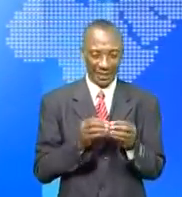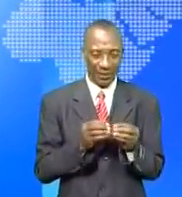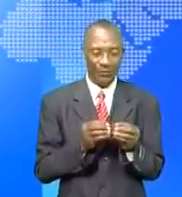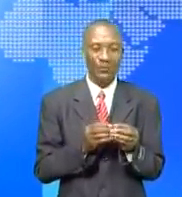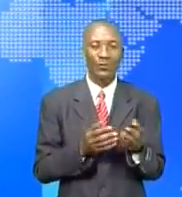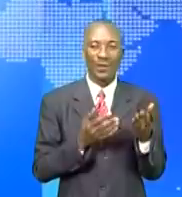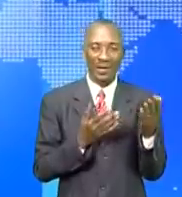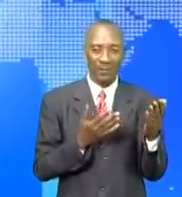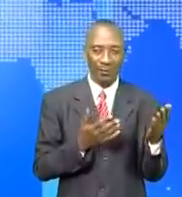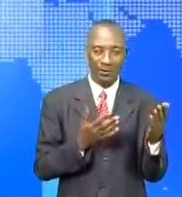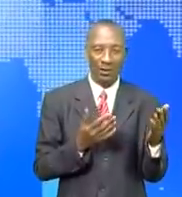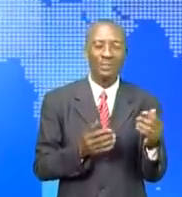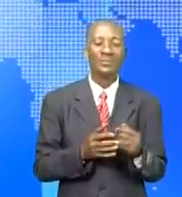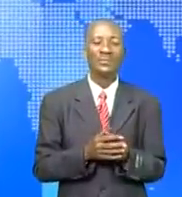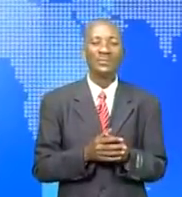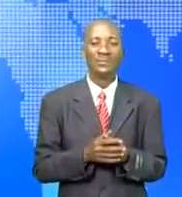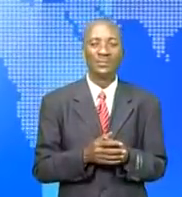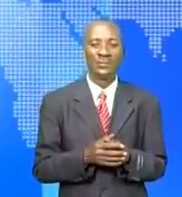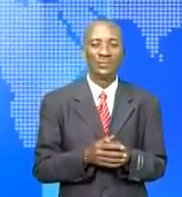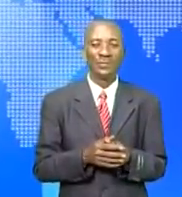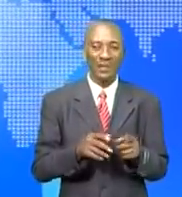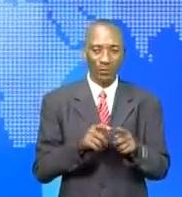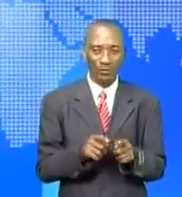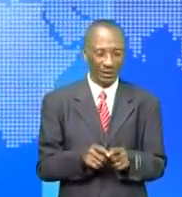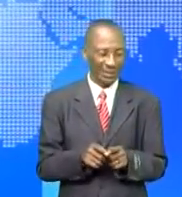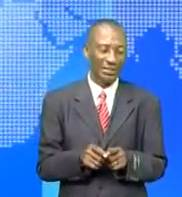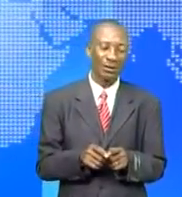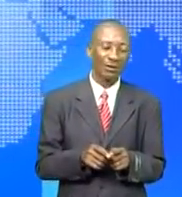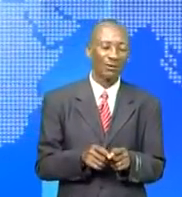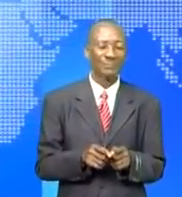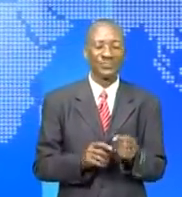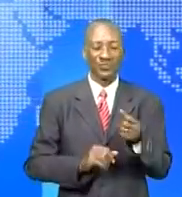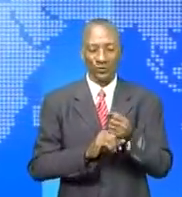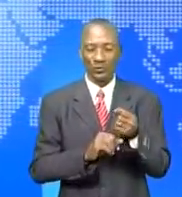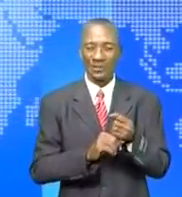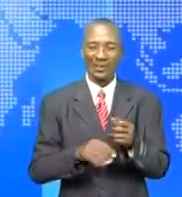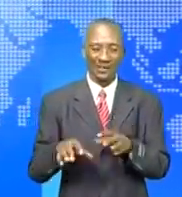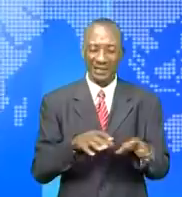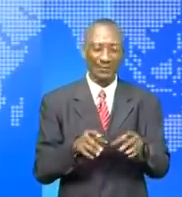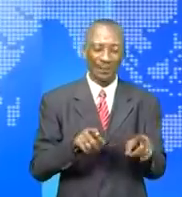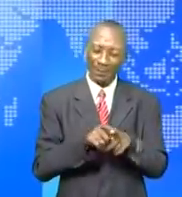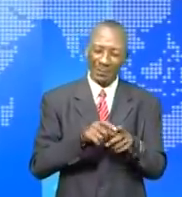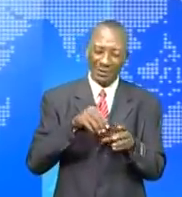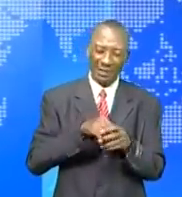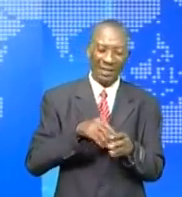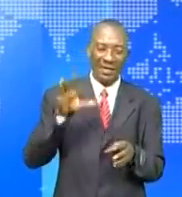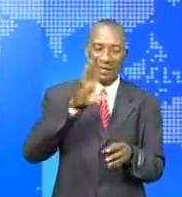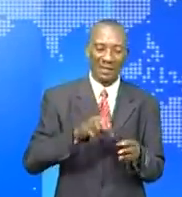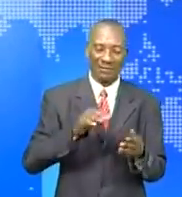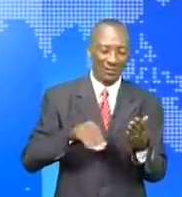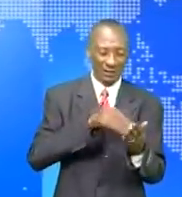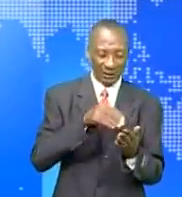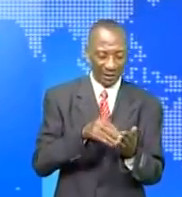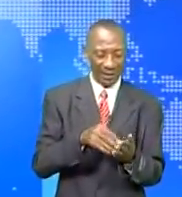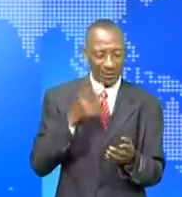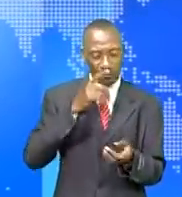à la gouvernance des infrastructures régionales et nationales en Afrique centrale. L'objectif est de contribuer à l'amélioration des infrastructures,